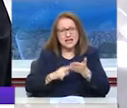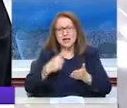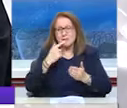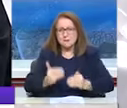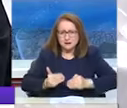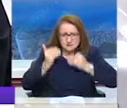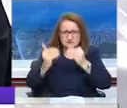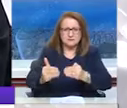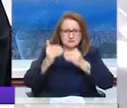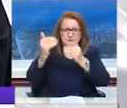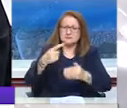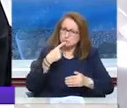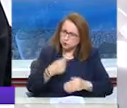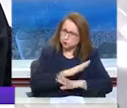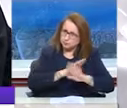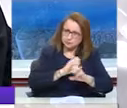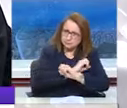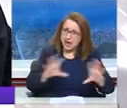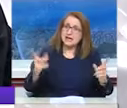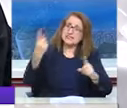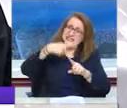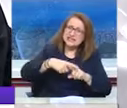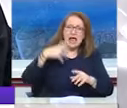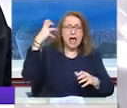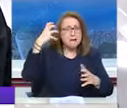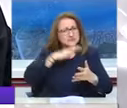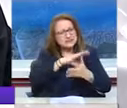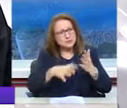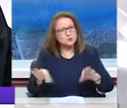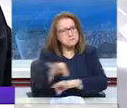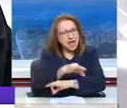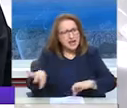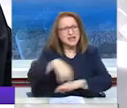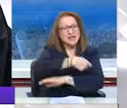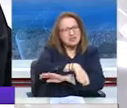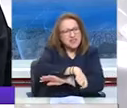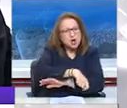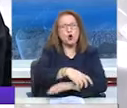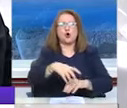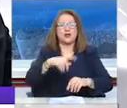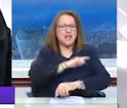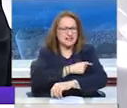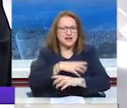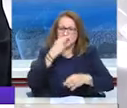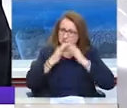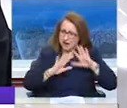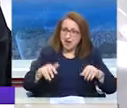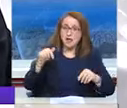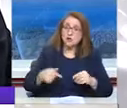υπουργοί για τους αυτοαπασχολούμενους και τους επιστήμονες, προστίθενται από τον Απρίλιο, επαναλαμβάνω, οι ακόλουθοι κλάδοι. Στο πλαίσιο